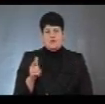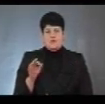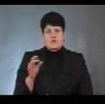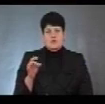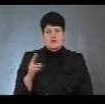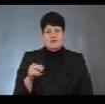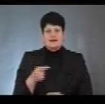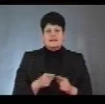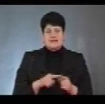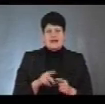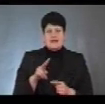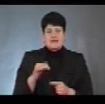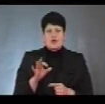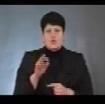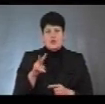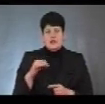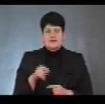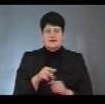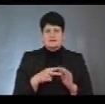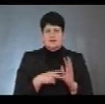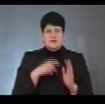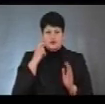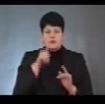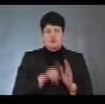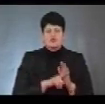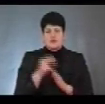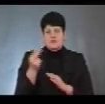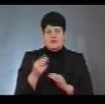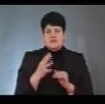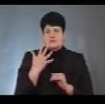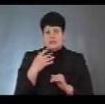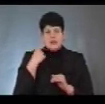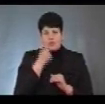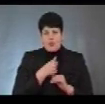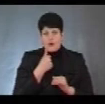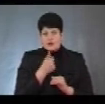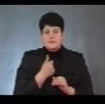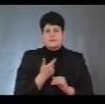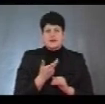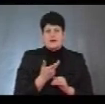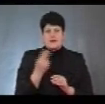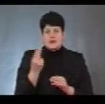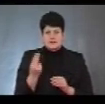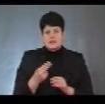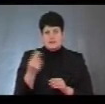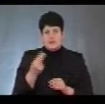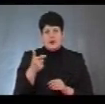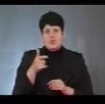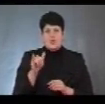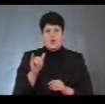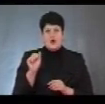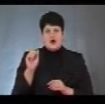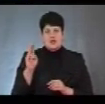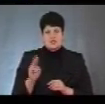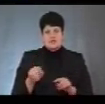Це Лідія Олійник, їй 17 років. Дівчина розпочала малювати із 5 років. Картини, які представлені на виставці, намалювала гуашю. На створення